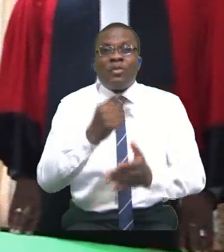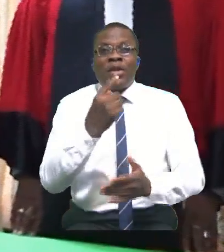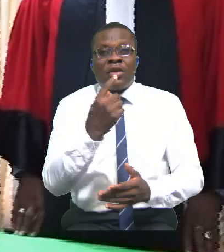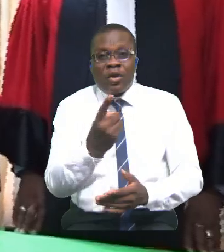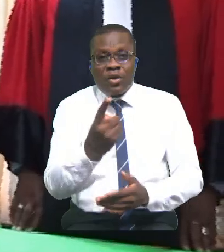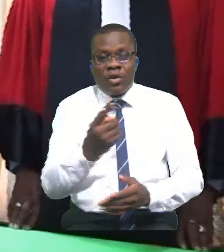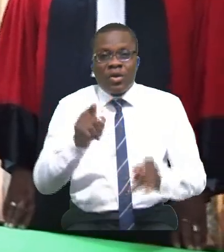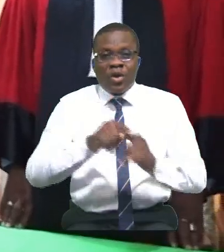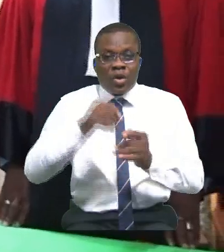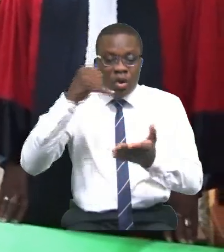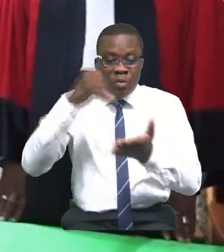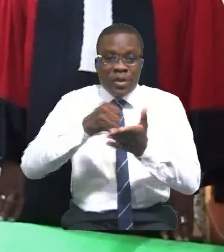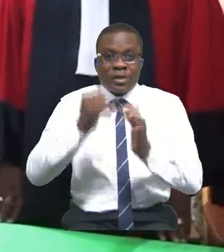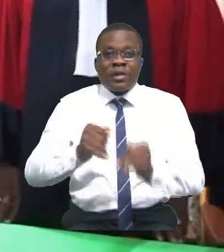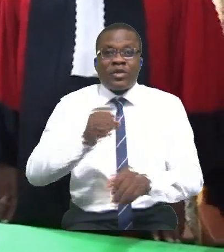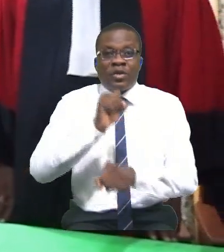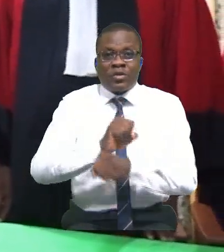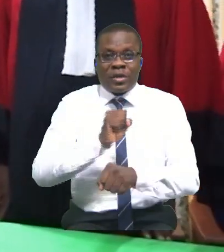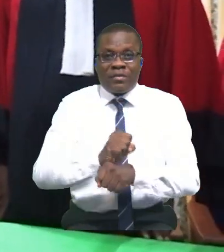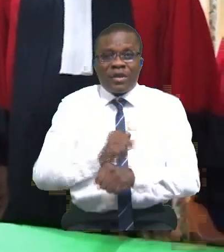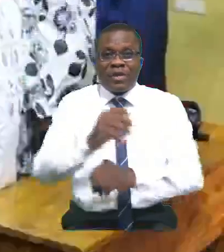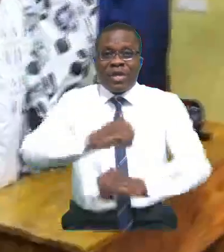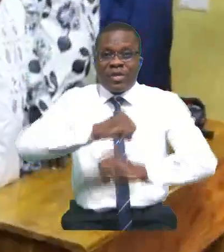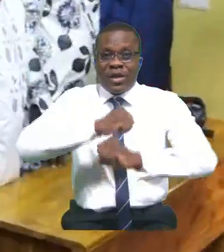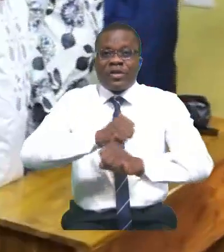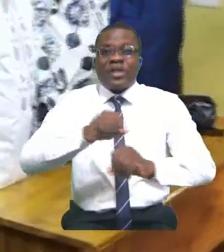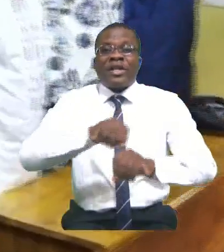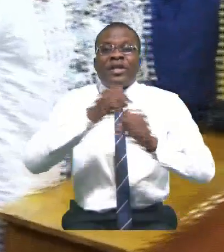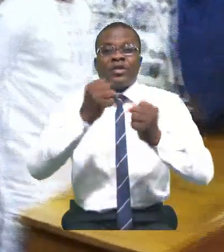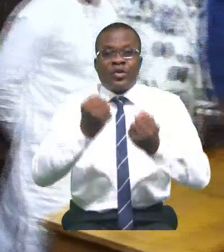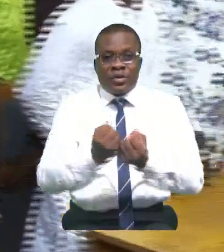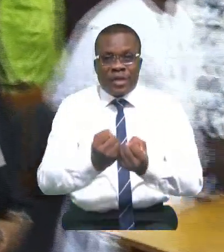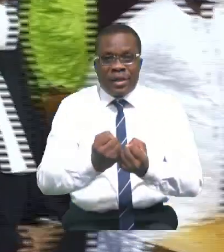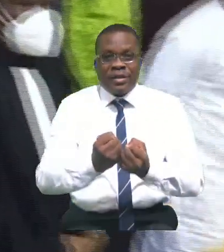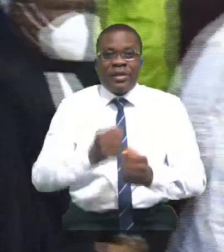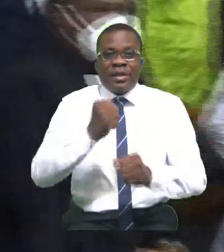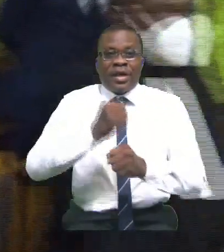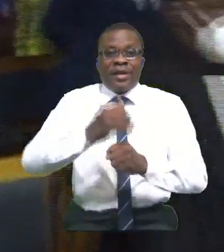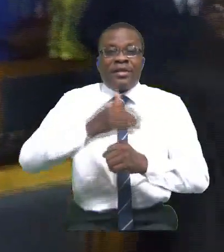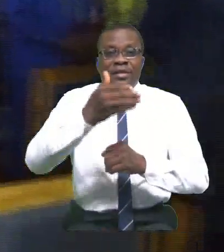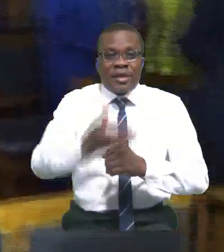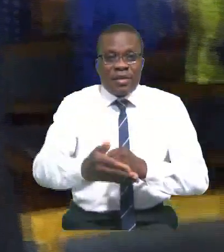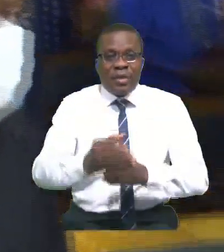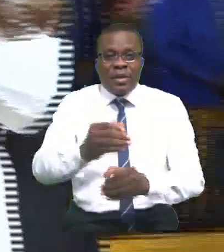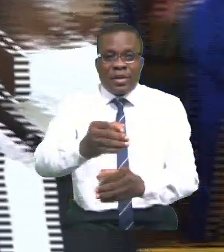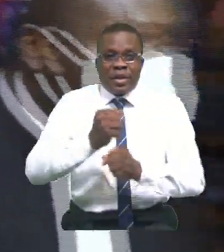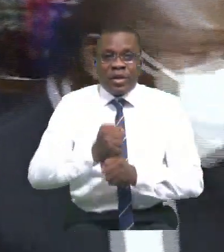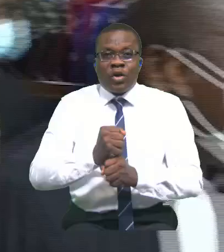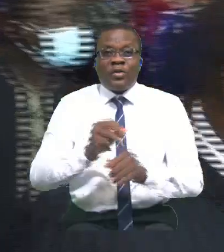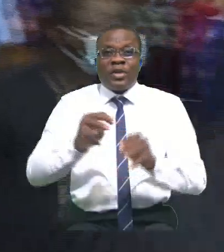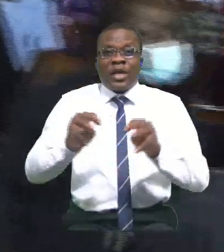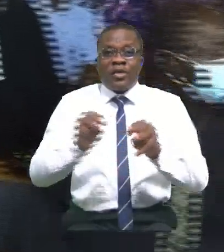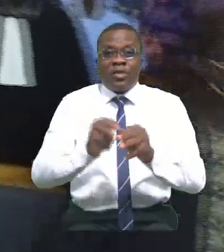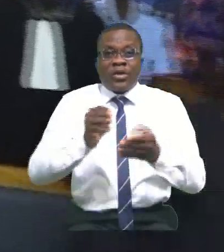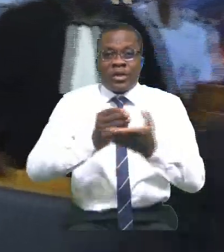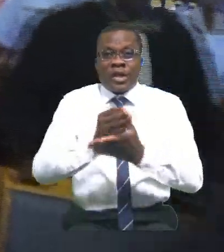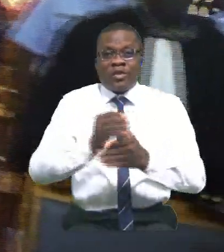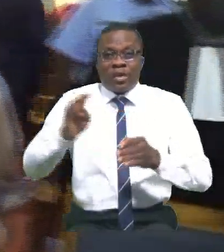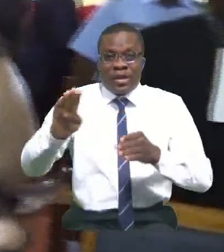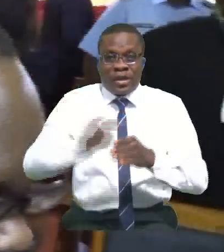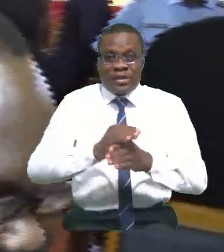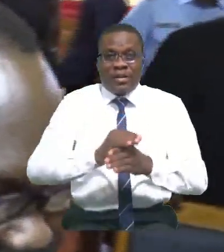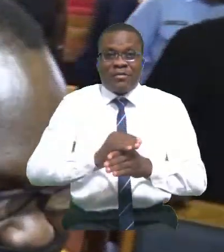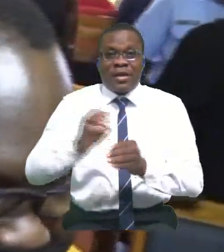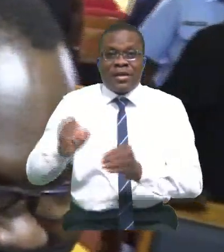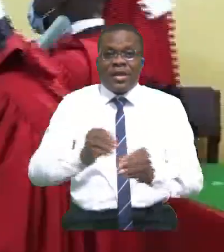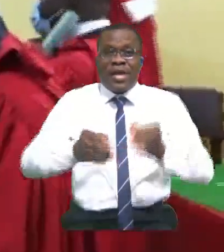inspecteur du travail et de la sécurité sociale l'année d'après il obtient une maîtrise en droit des affaires et carrière